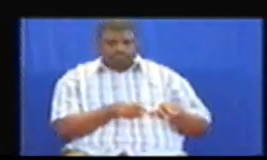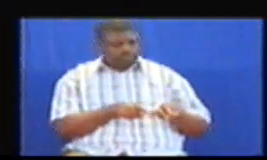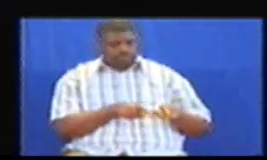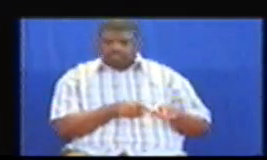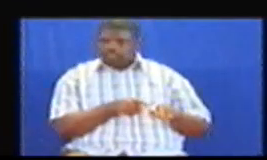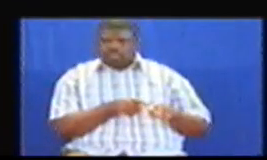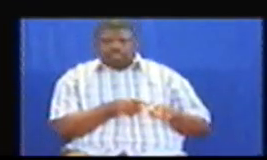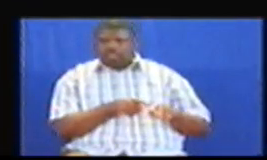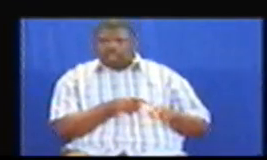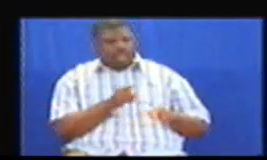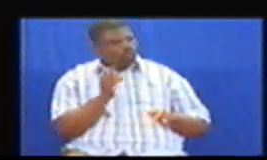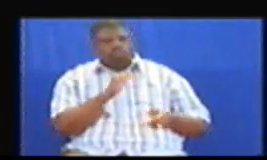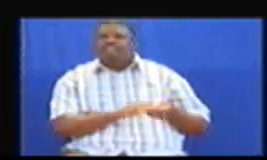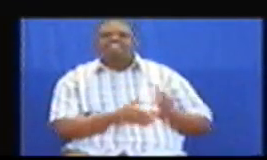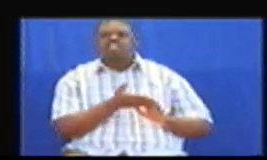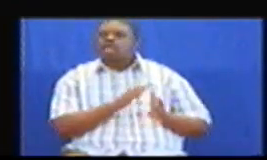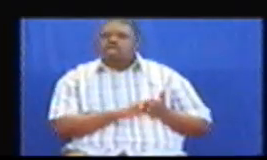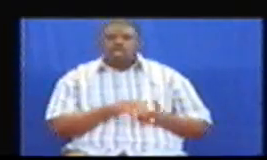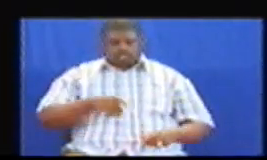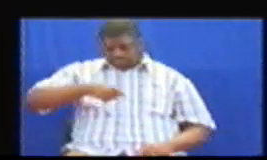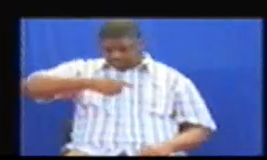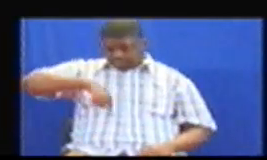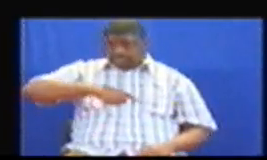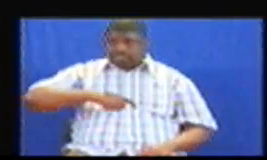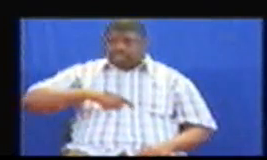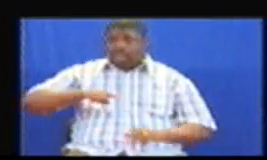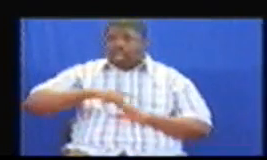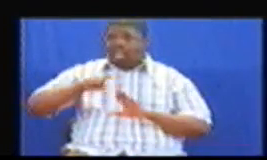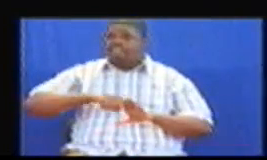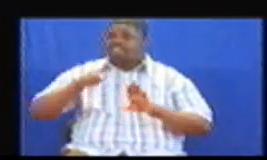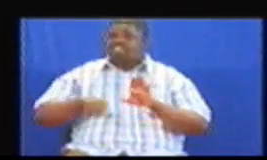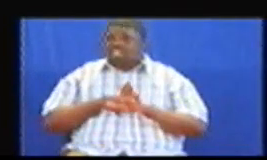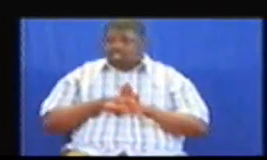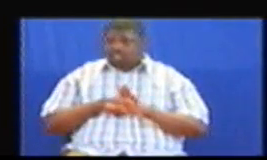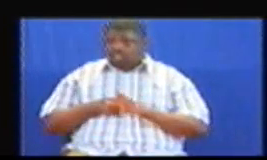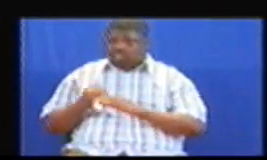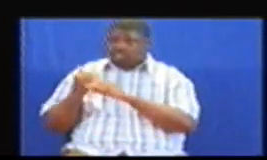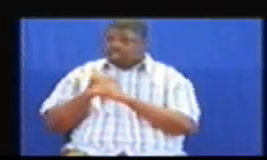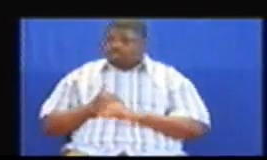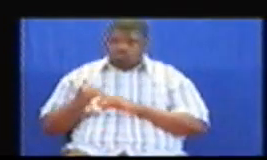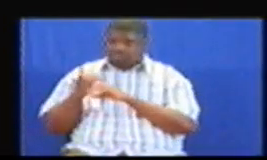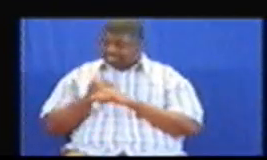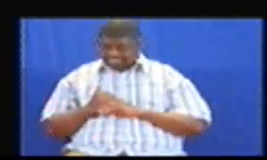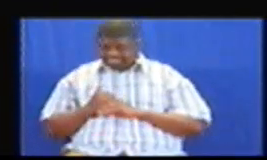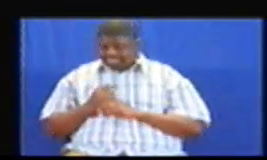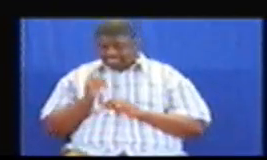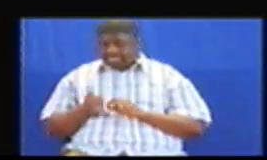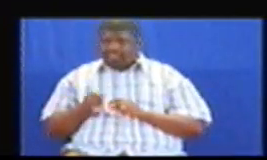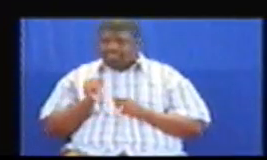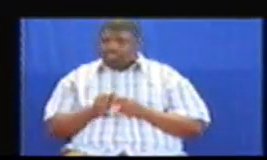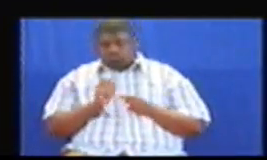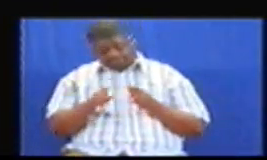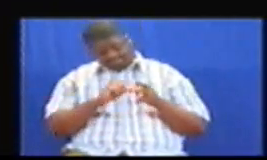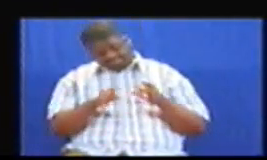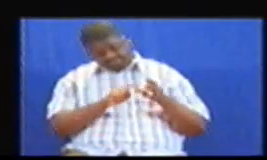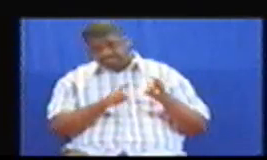hatujafika kuafikiana sisi kama bara la Afrika na ulimwengu. Demokrasi ina constitute vipi na vipi na vipi? Ziko nchi ambazo zina